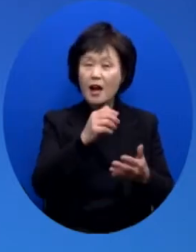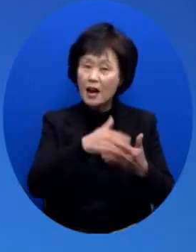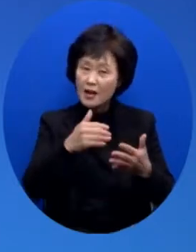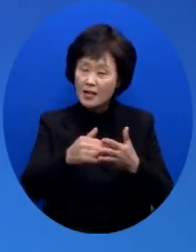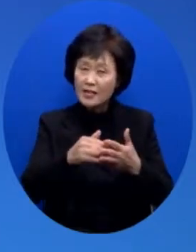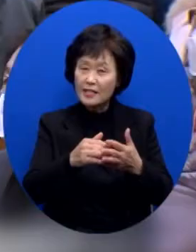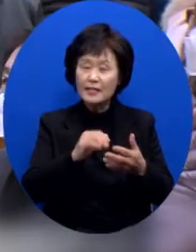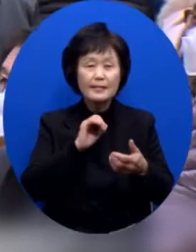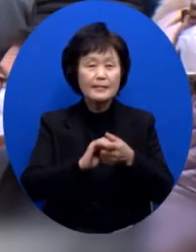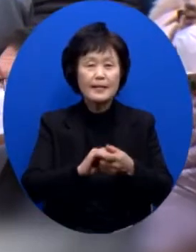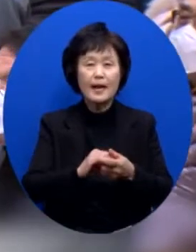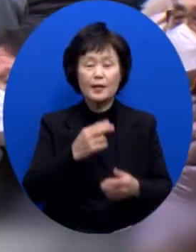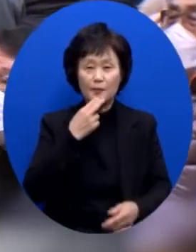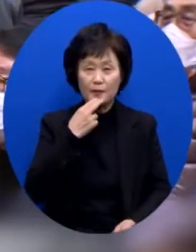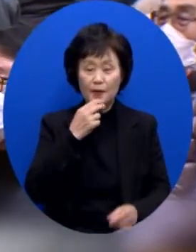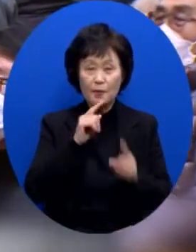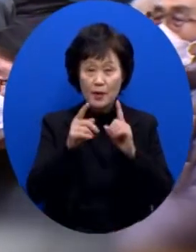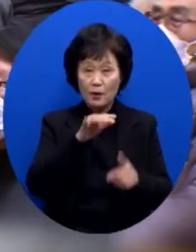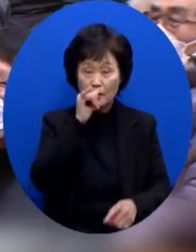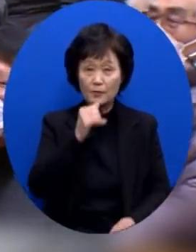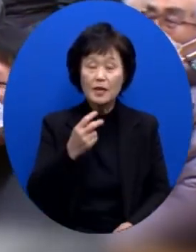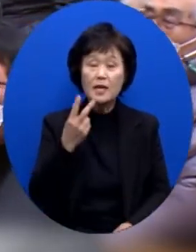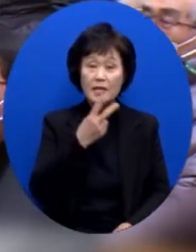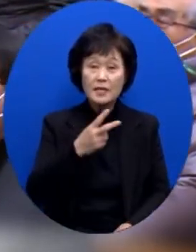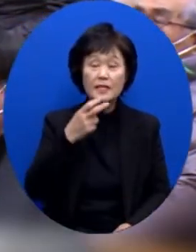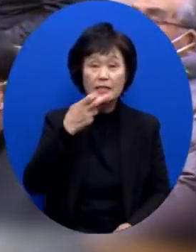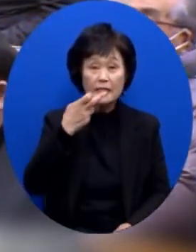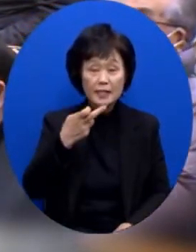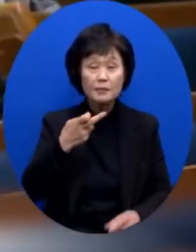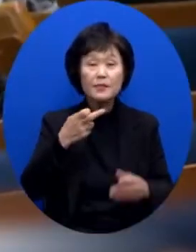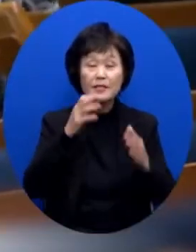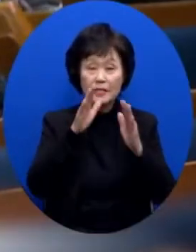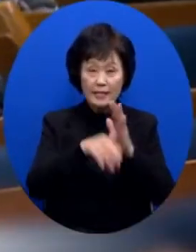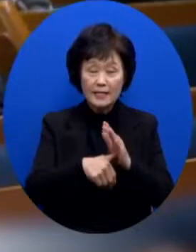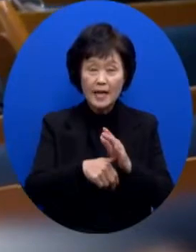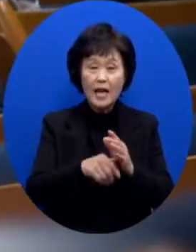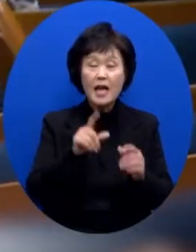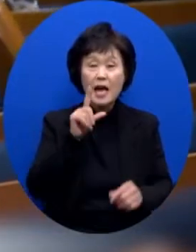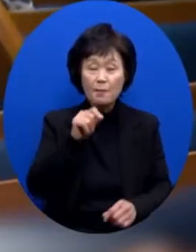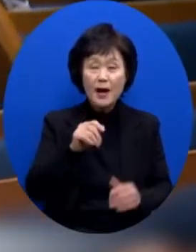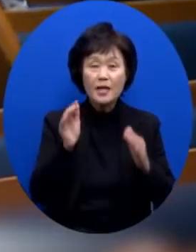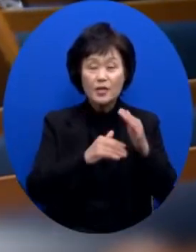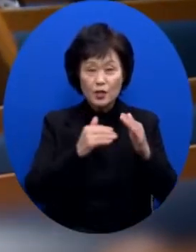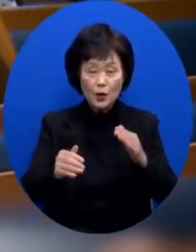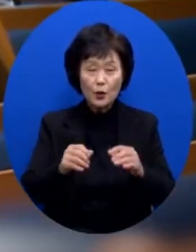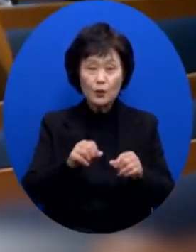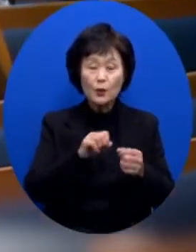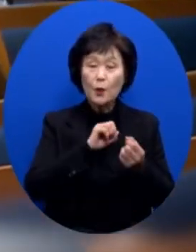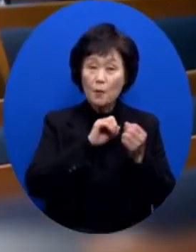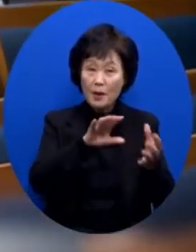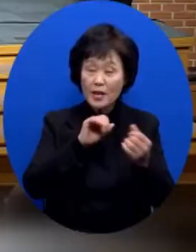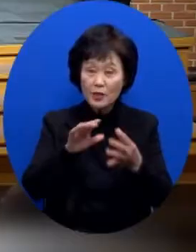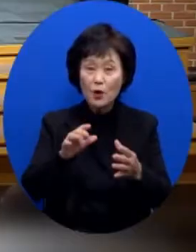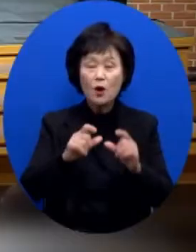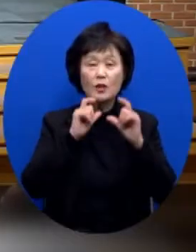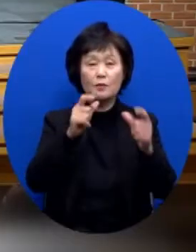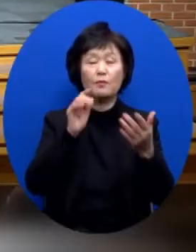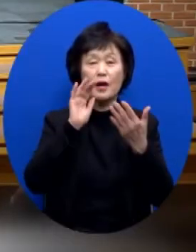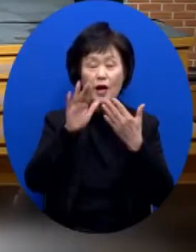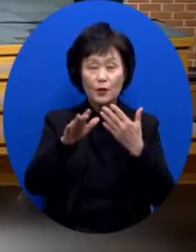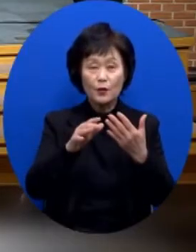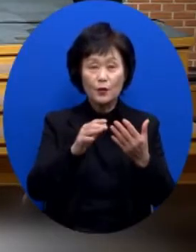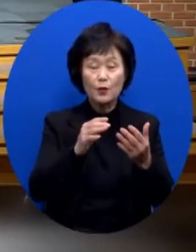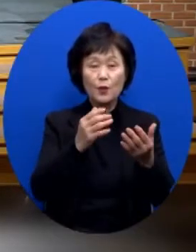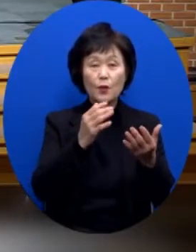지난 2012년에 1만 성도 파송 운동을 선포한 이후 분립교회를 29곳으로 결정해